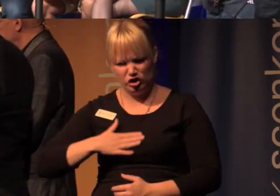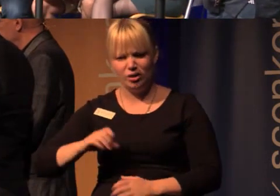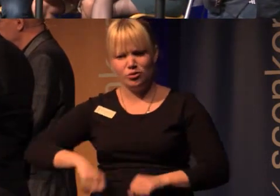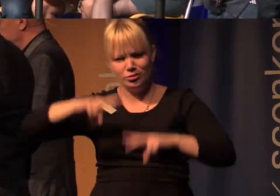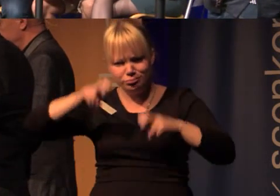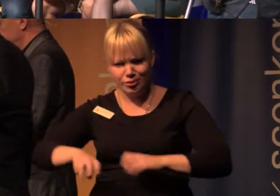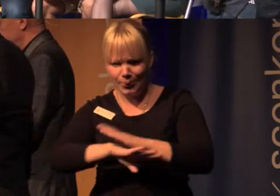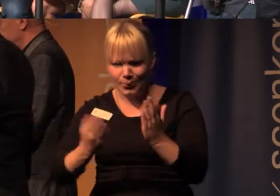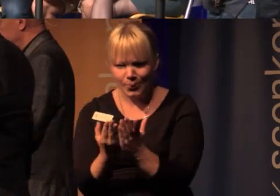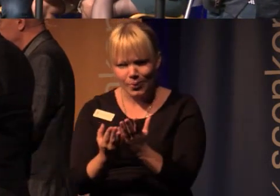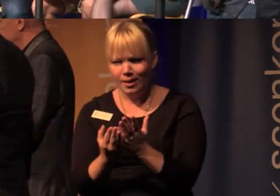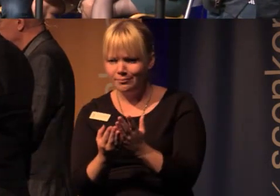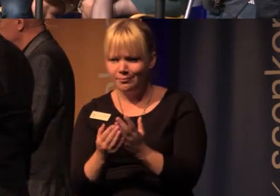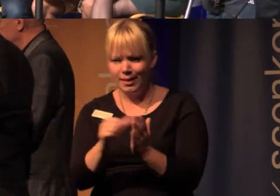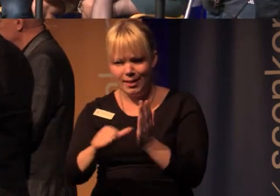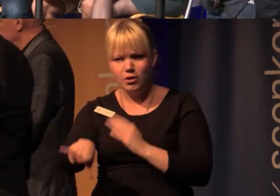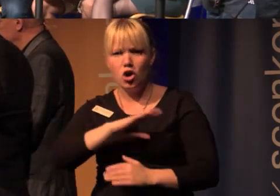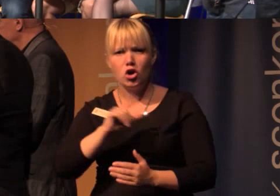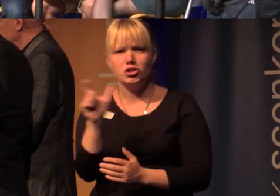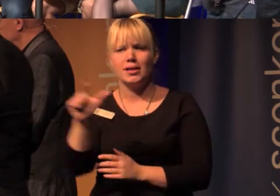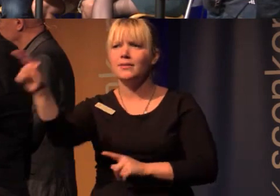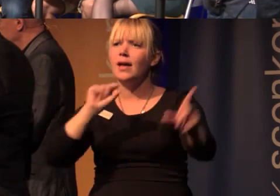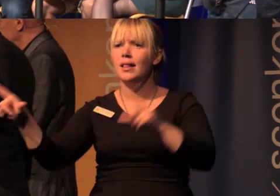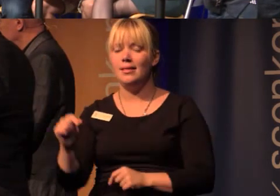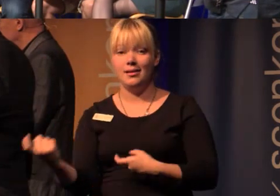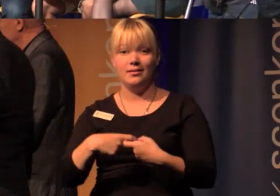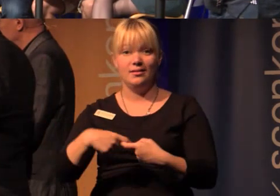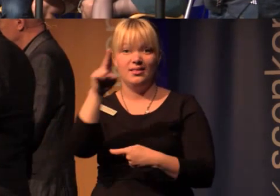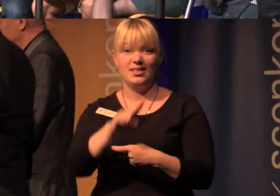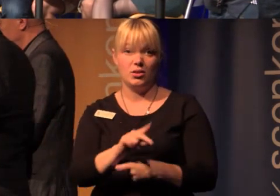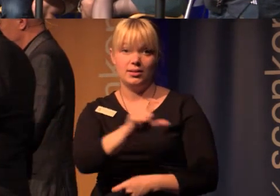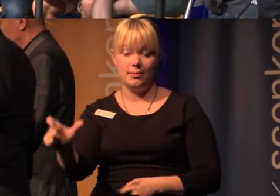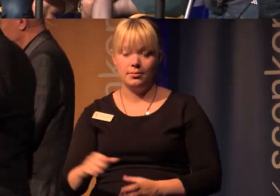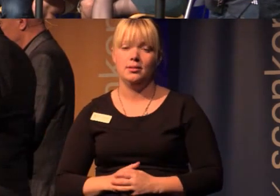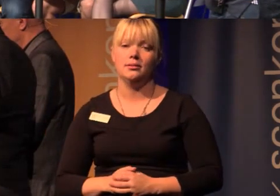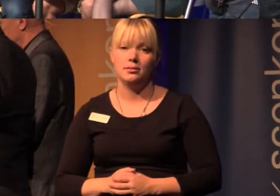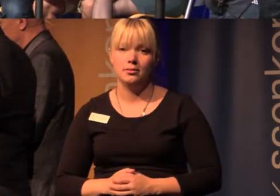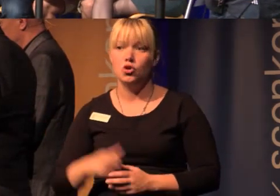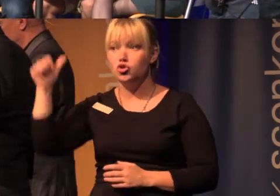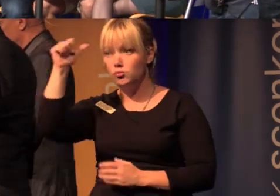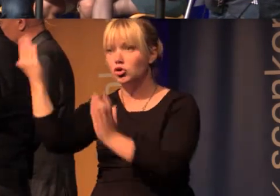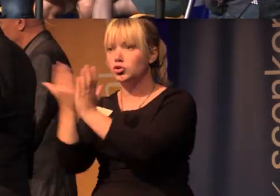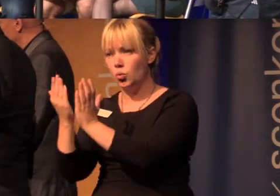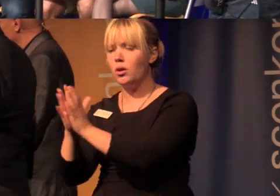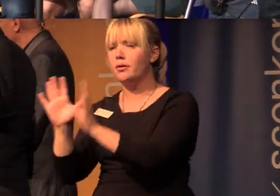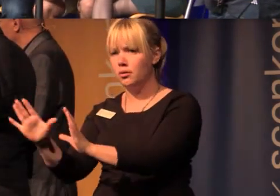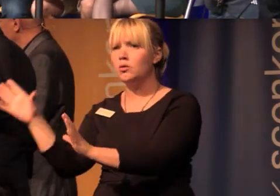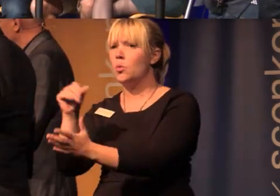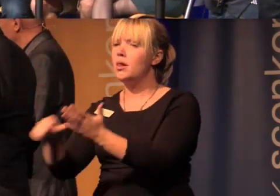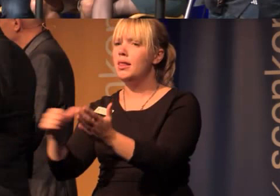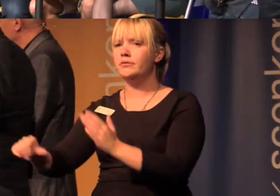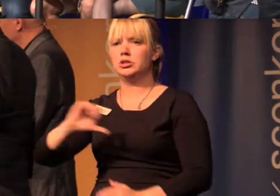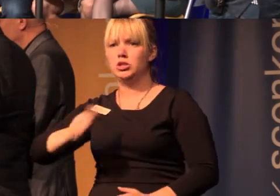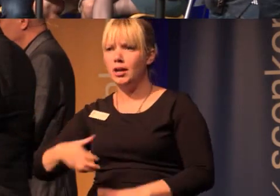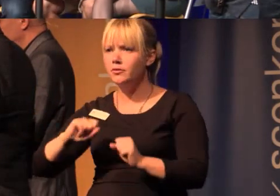en större valfrihet inom de estetiska ämnena. Men också överhuvudtaget i gymnasiet. Det är ju någonting som vi tycker att elever borde mer själva få sätta ihop